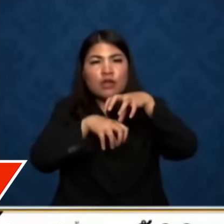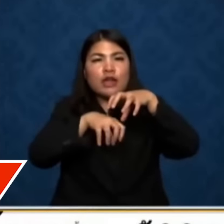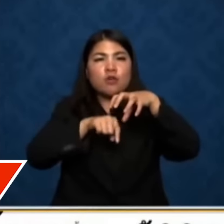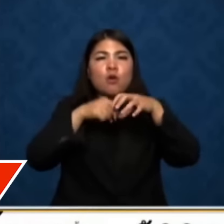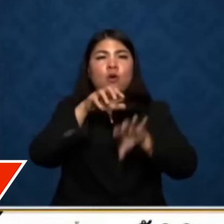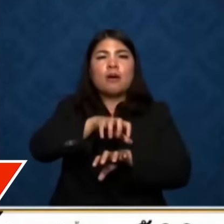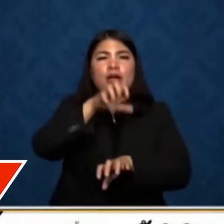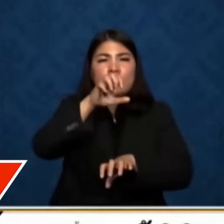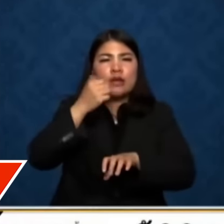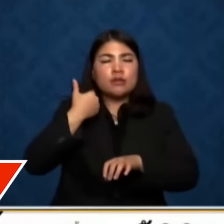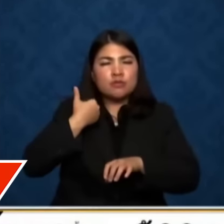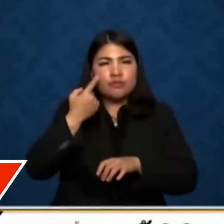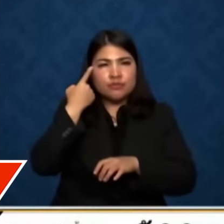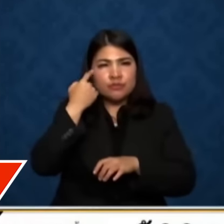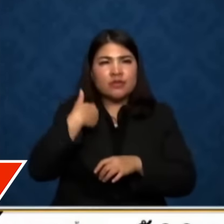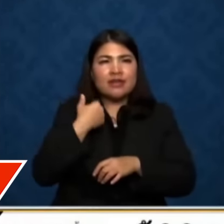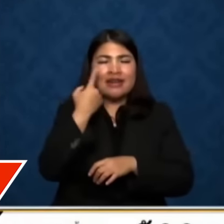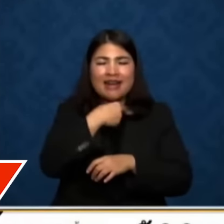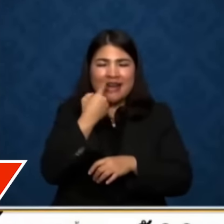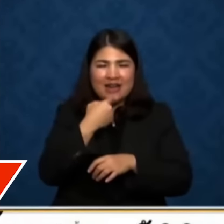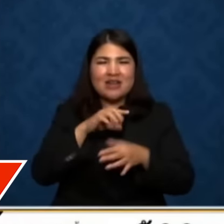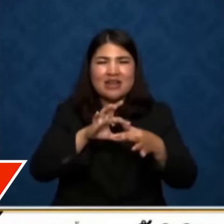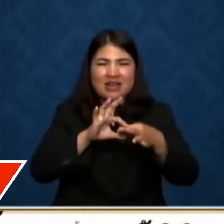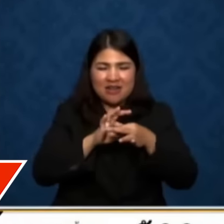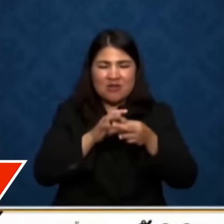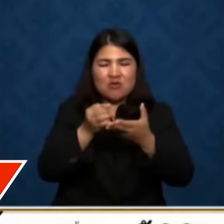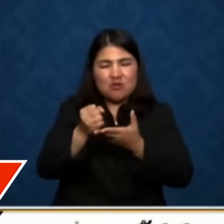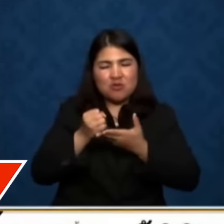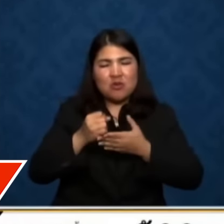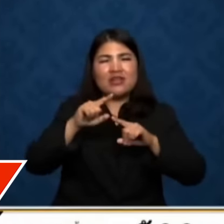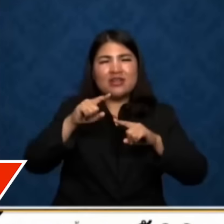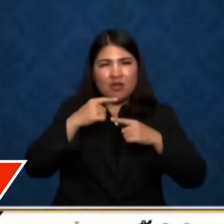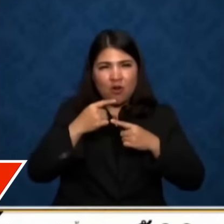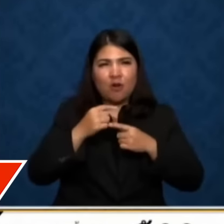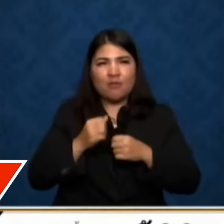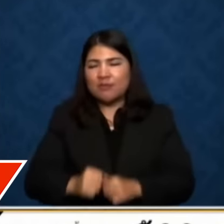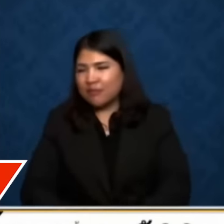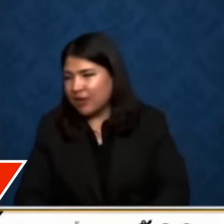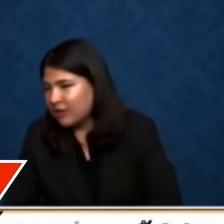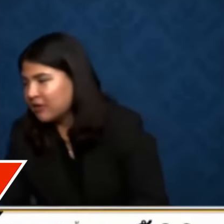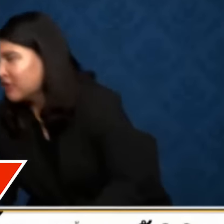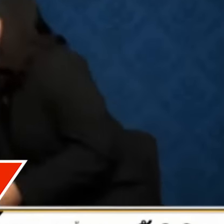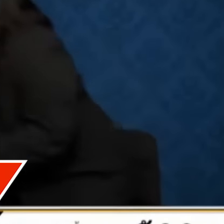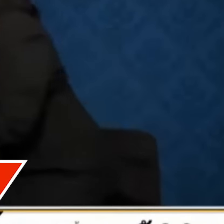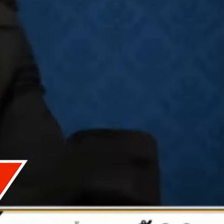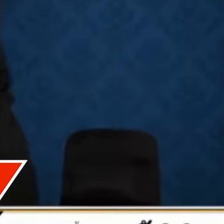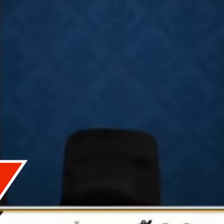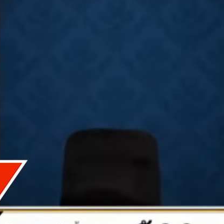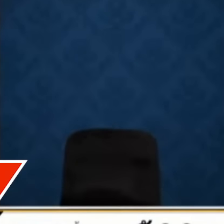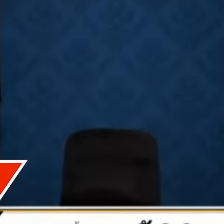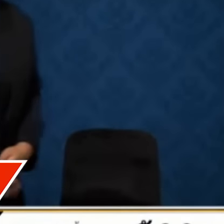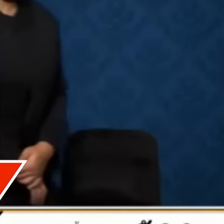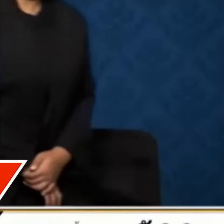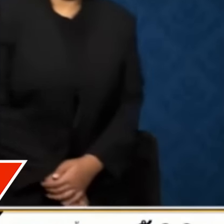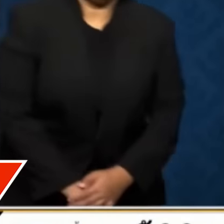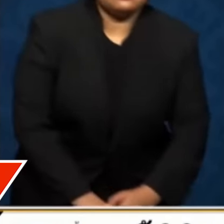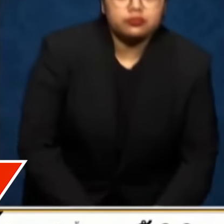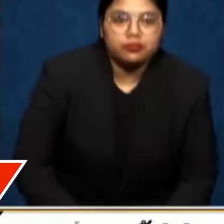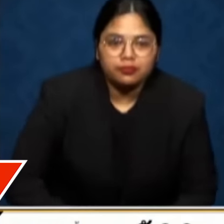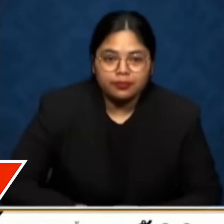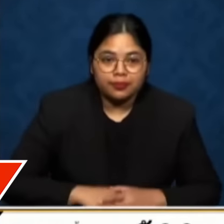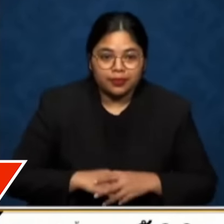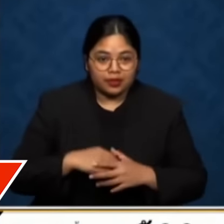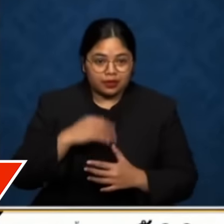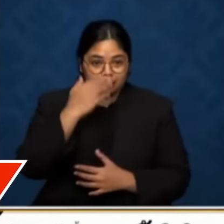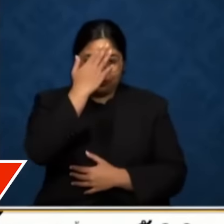ากันใครที่มีส่วนเกี่ยวข้องก็ช่วยมาตอบหน่อยนะครับว่ามีการตรวจสอบไหมเพราะอย่างที่ผมเรียนไปว่าเมื่อเราตั้งอยู่บนสมมติฐานว่าผู้ป่วยในอันดับแรกเ